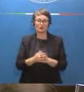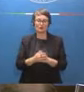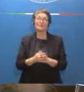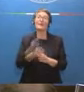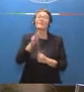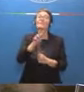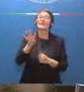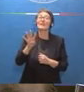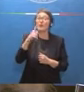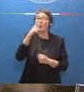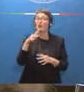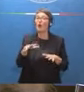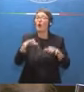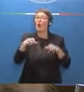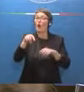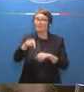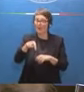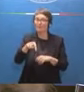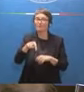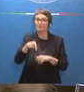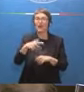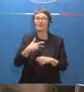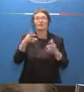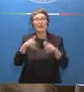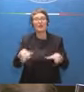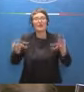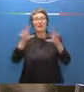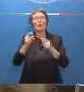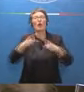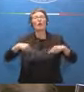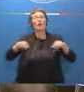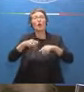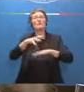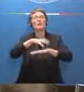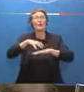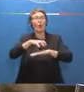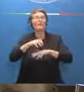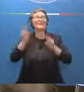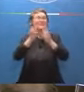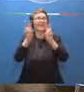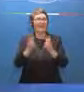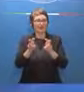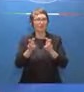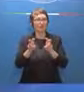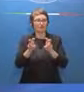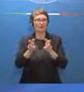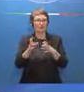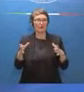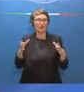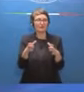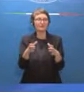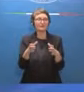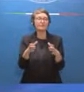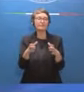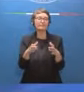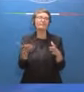novembre un nuovo Consiglio dei ministri dell'energia, e speriamo che insomma anche lì